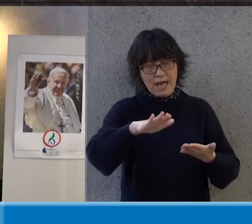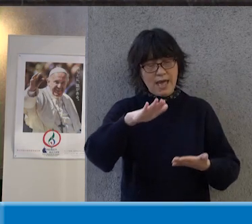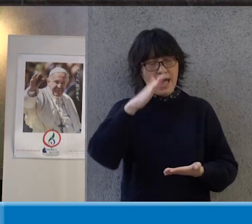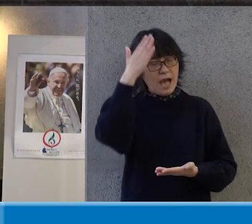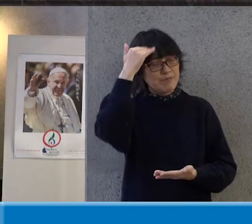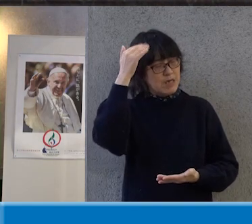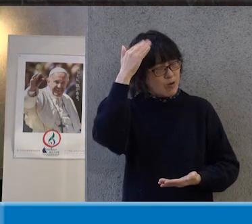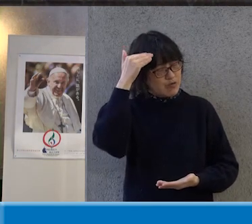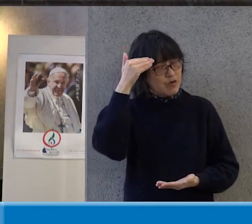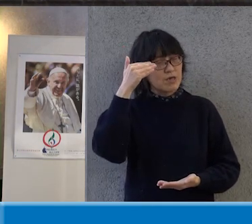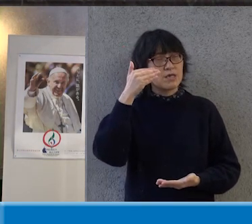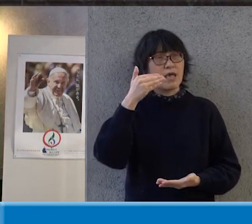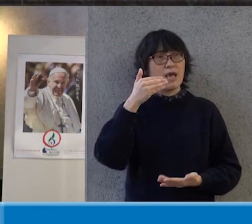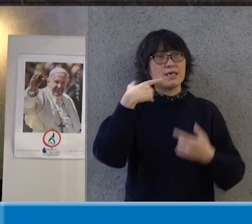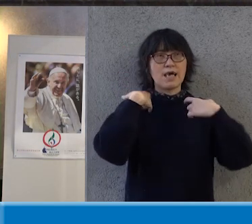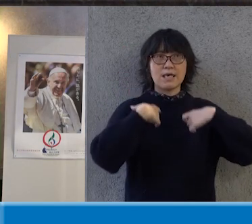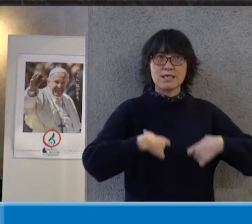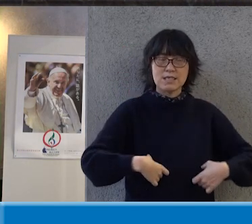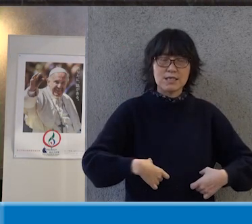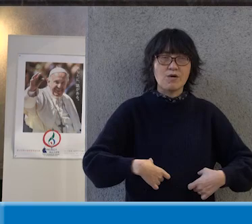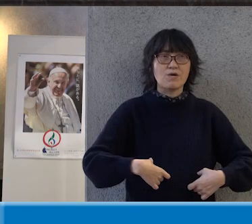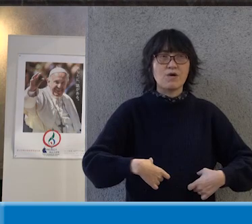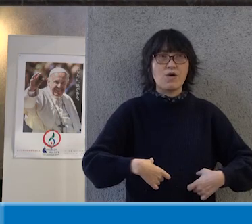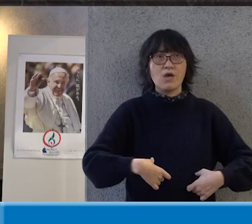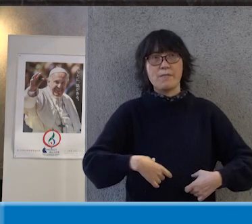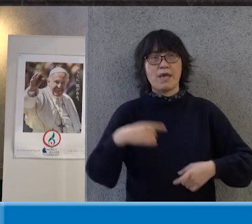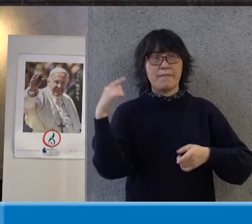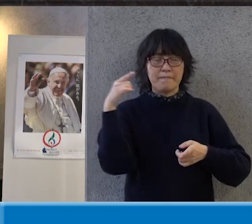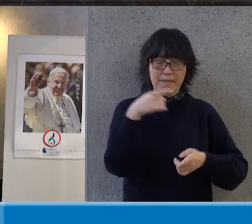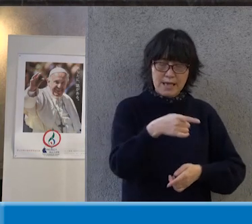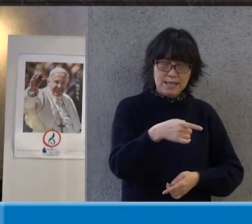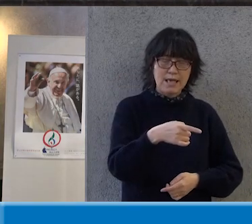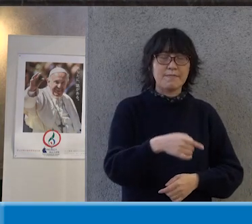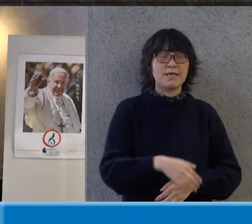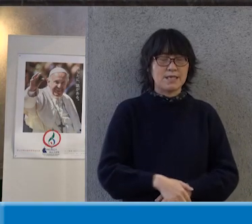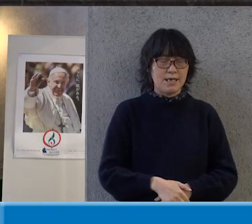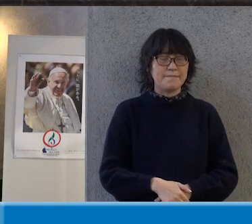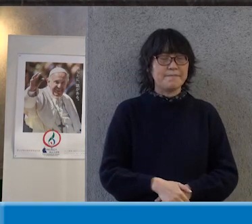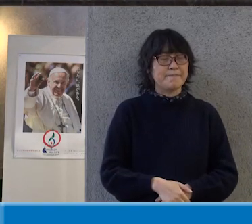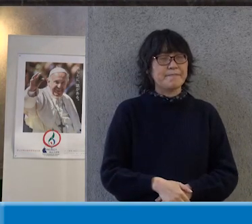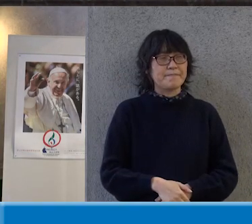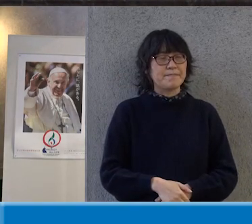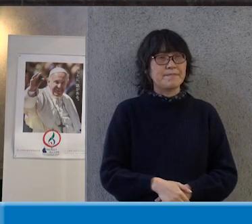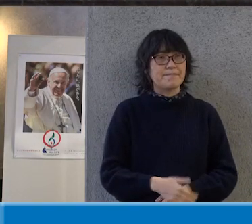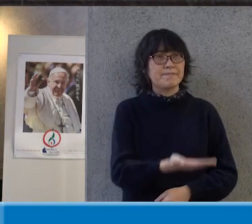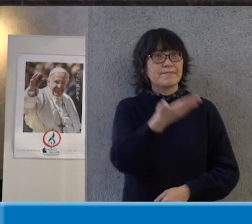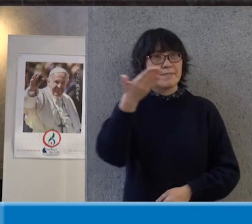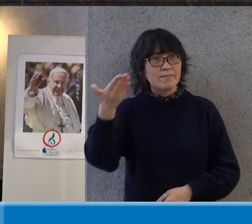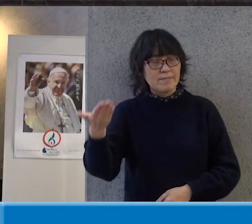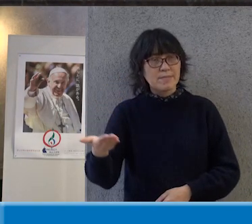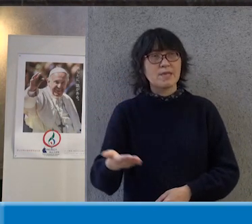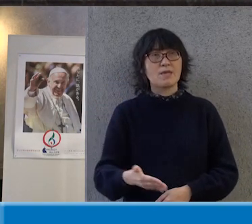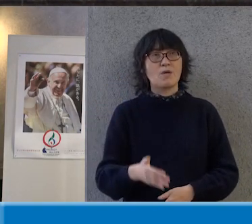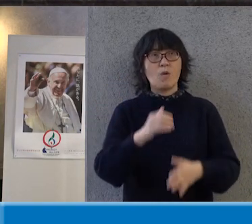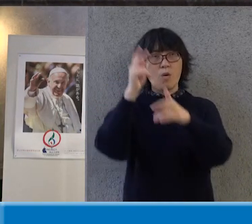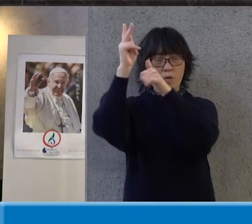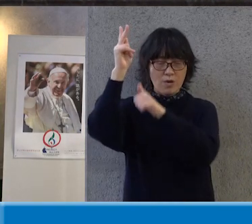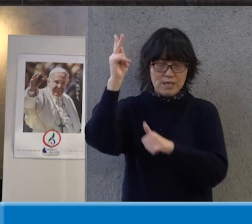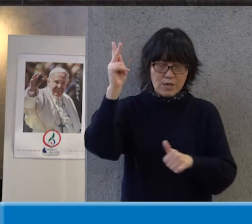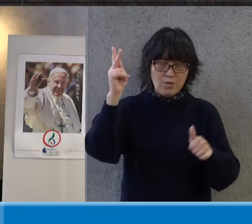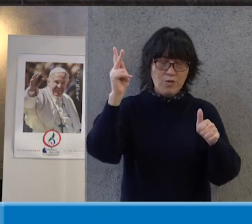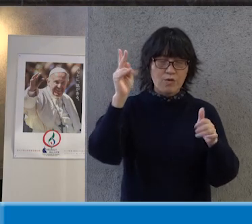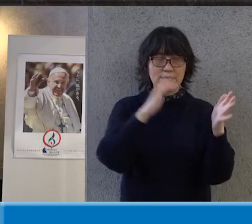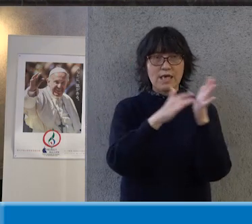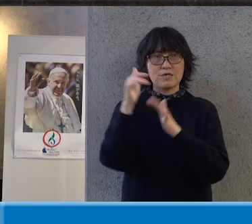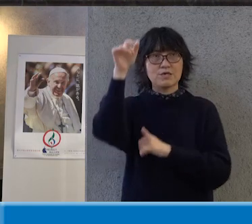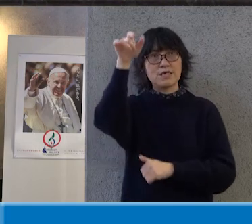注いで祭司にするようお命じになりました。さらに御子イエス・キリ